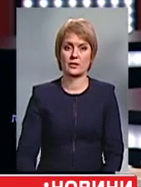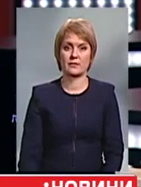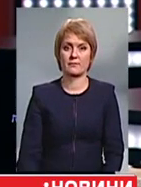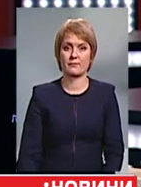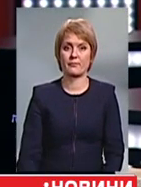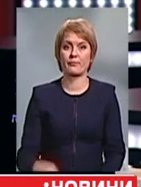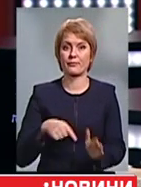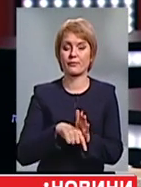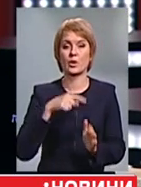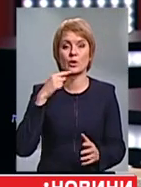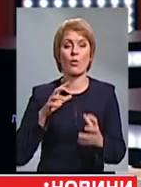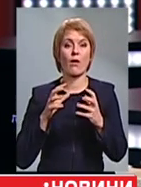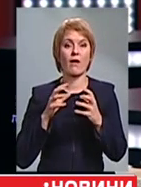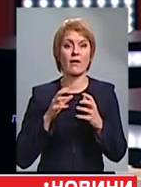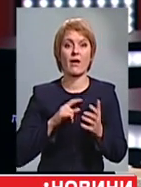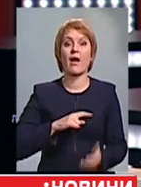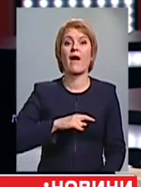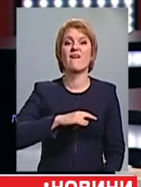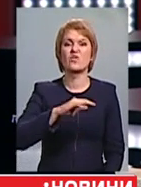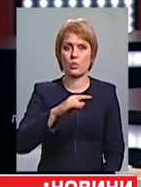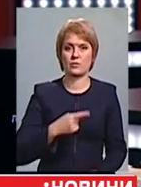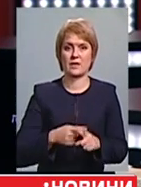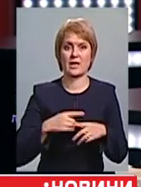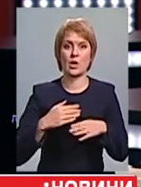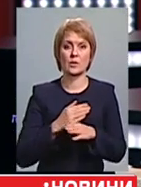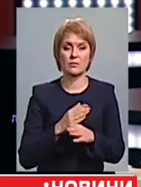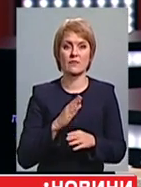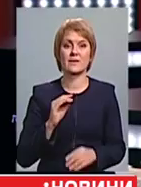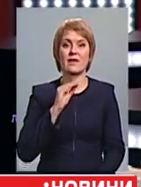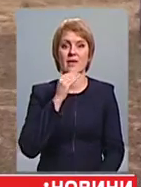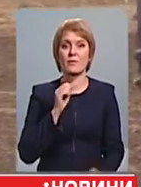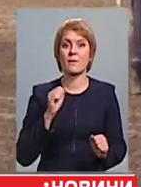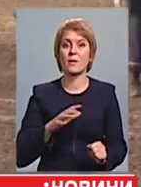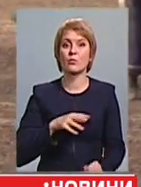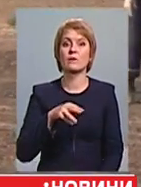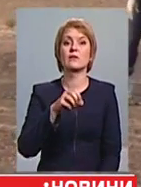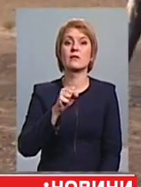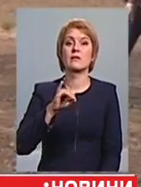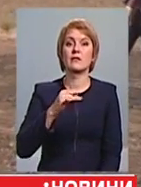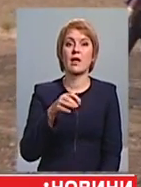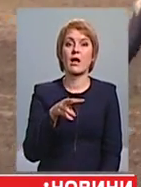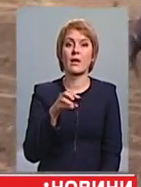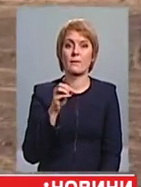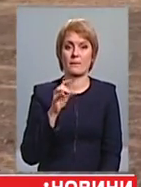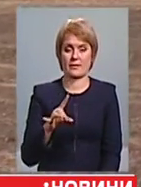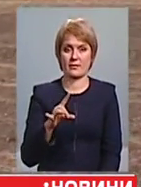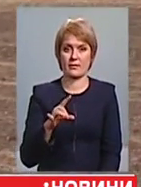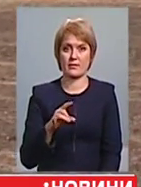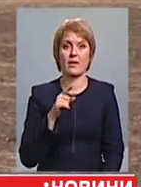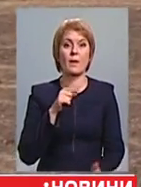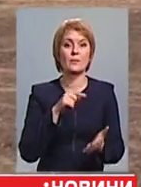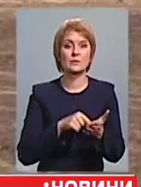На борту російського автобуса, що розбився в Єгипті, міг бути таймер. Про це повідомили журналісти американського телеканалу Fox News.